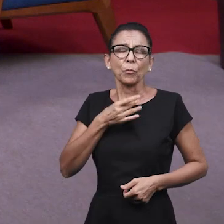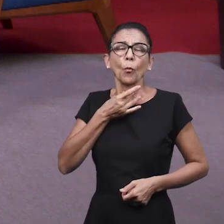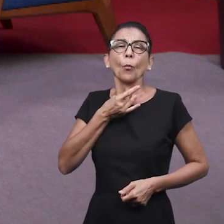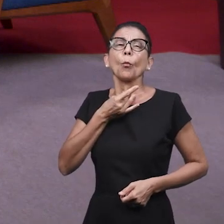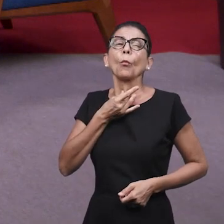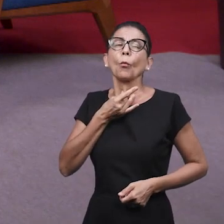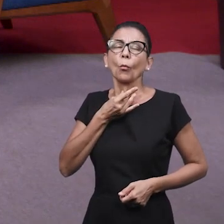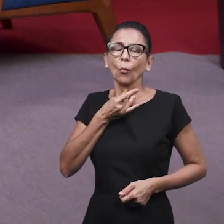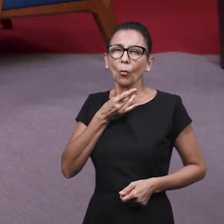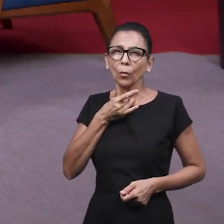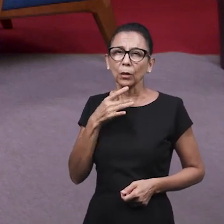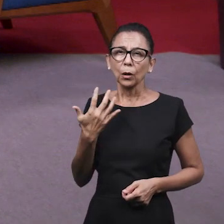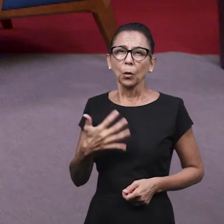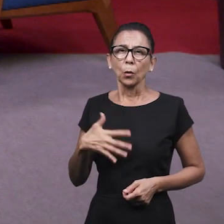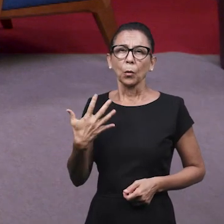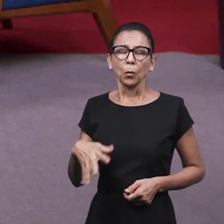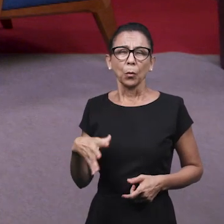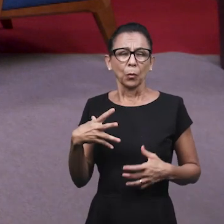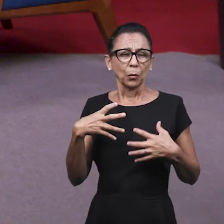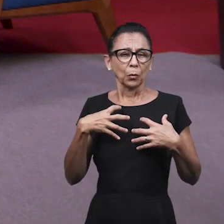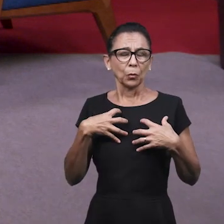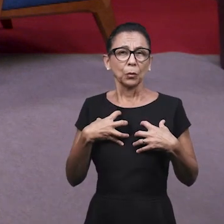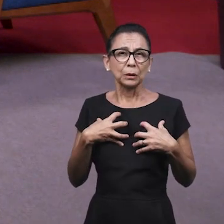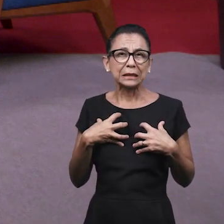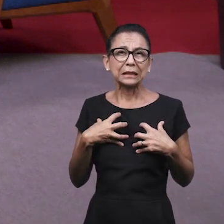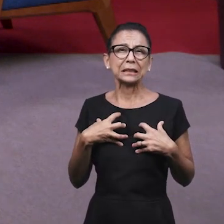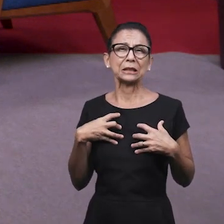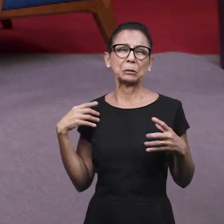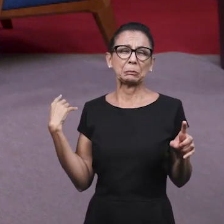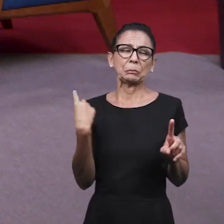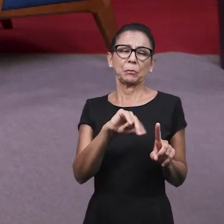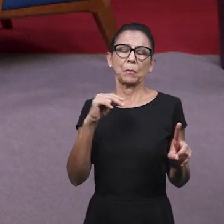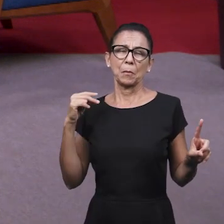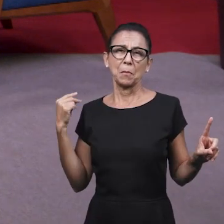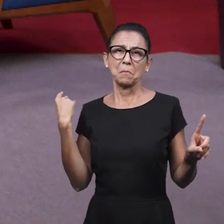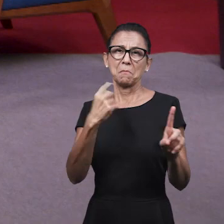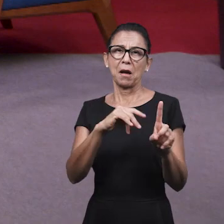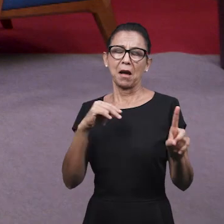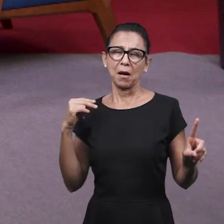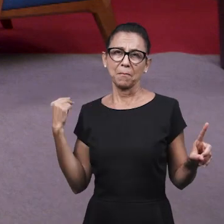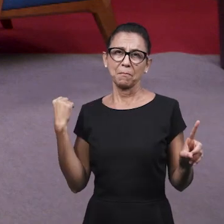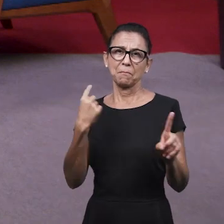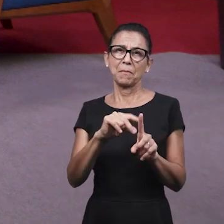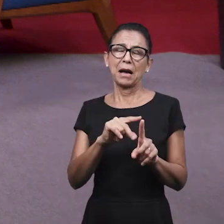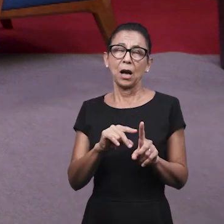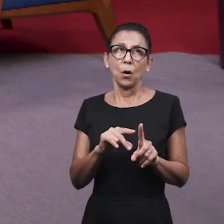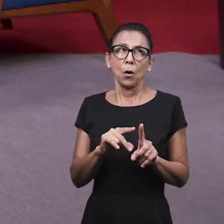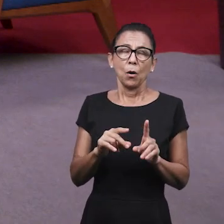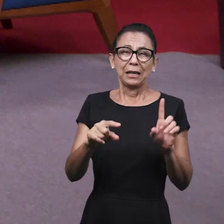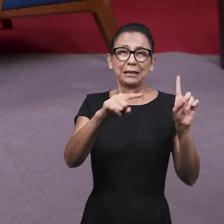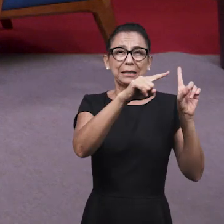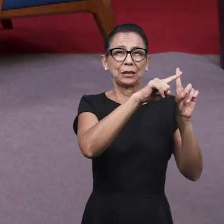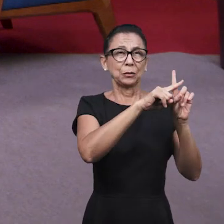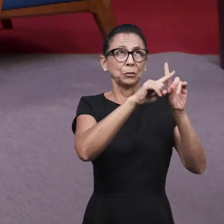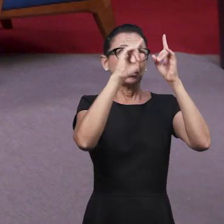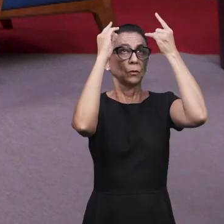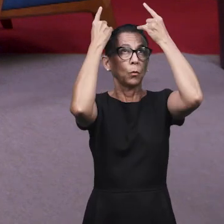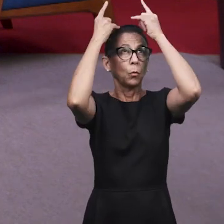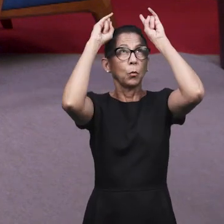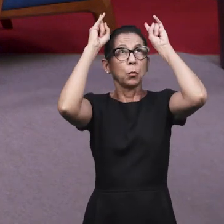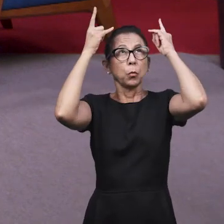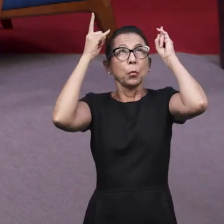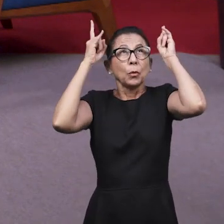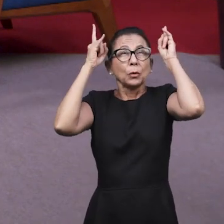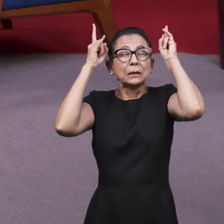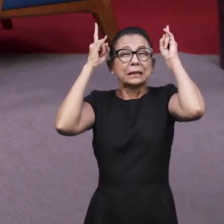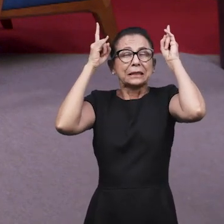avons. Il a eu soif, la douleur de chacune des agressions qu'il a souffert. Il a senti